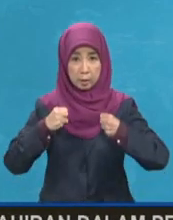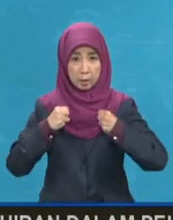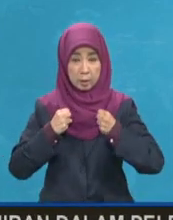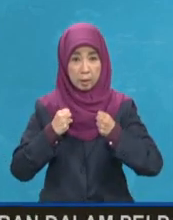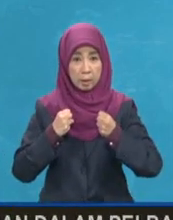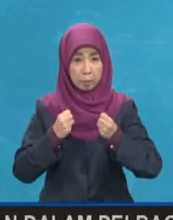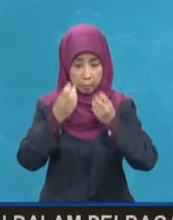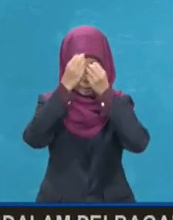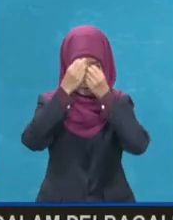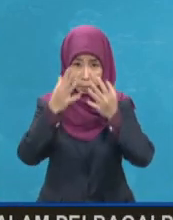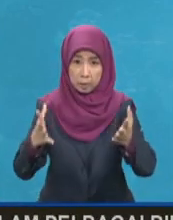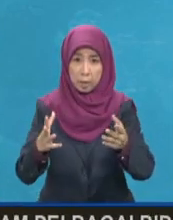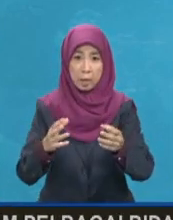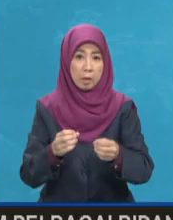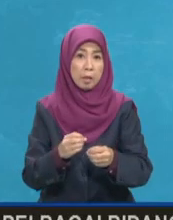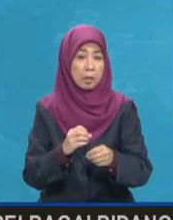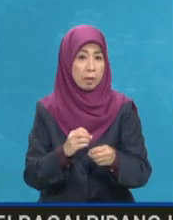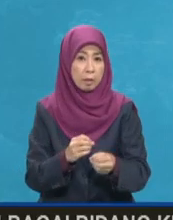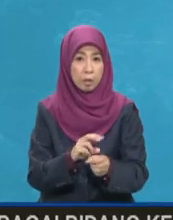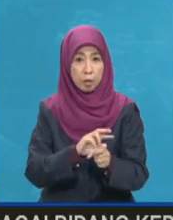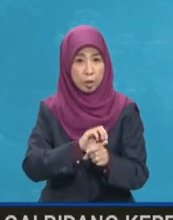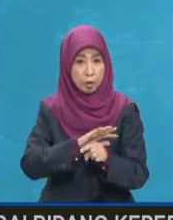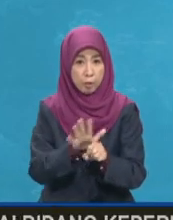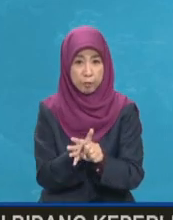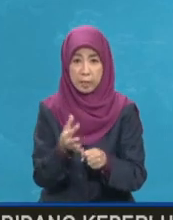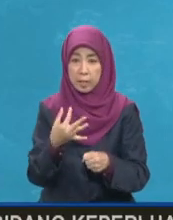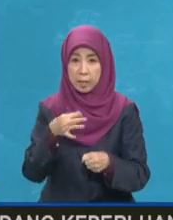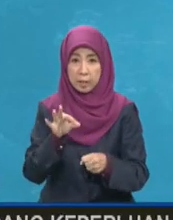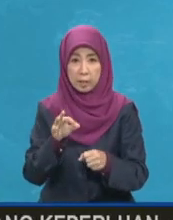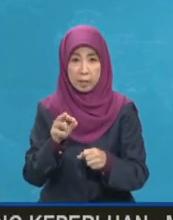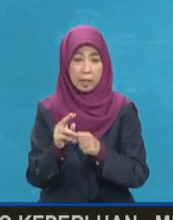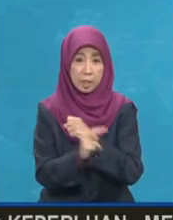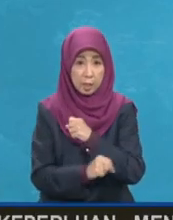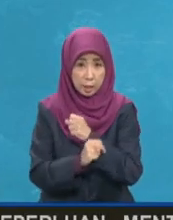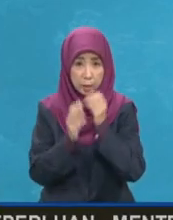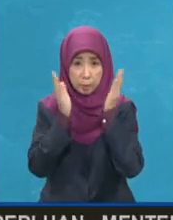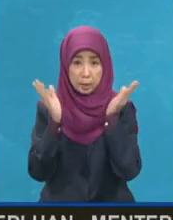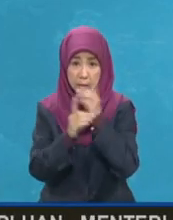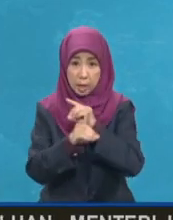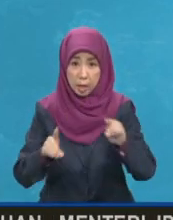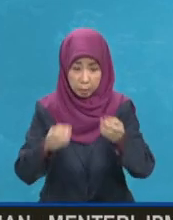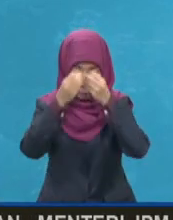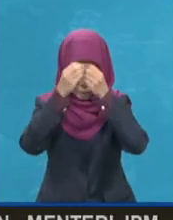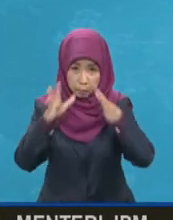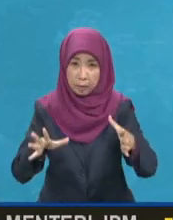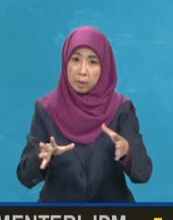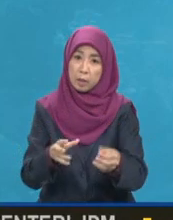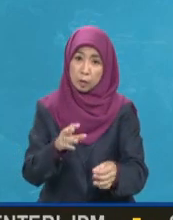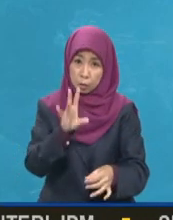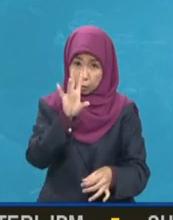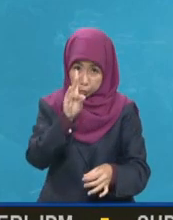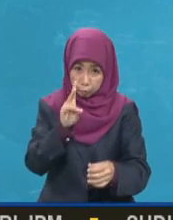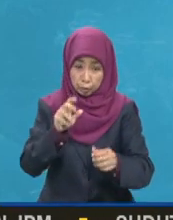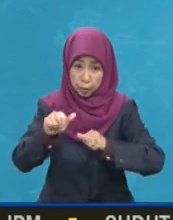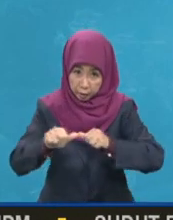Akbarnya mengenai perkembangan terkini situasi jangkitan kau dinaikin di negara Brunei Darussalam memaklumkan to jokes